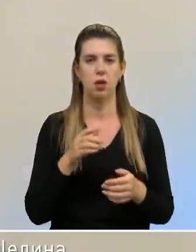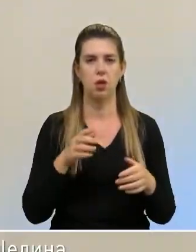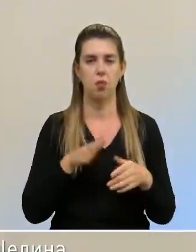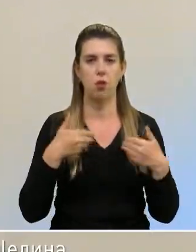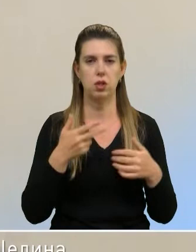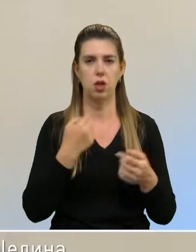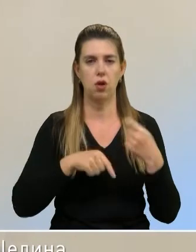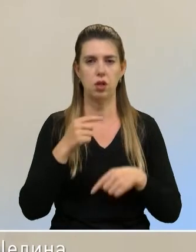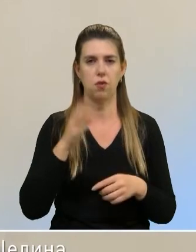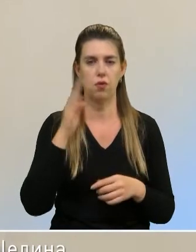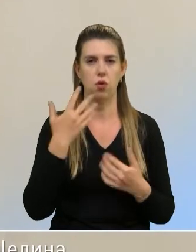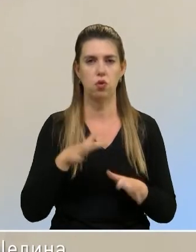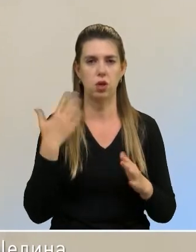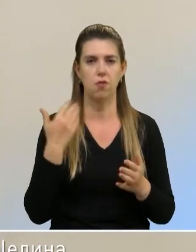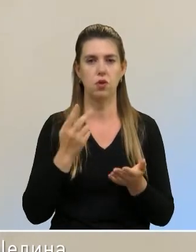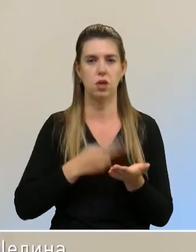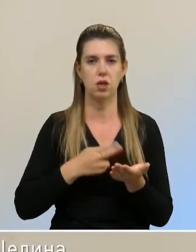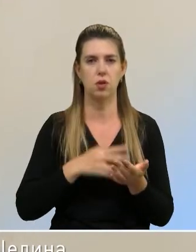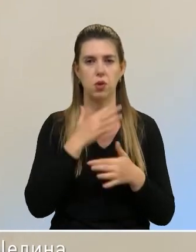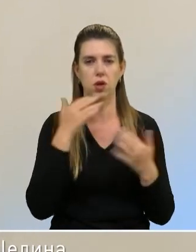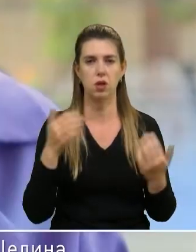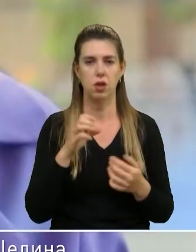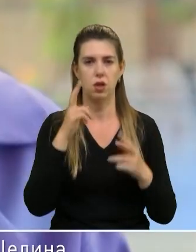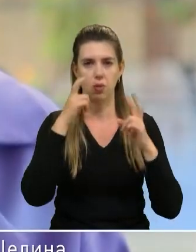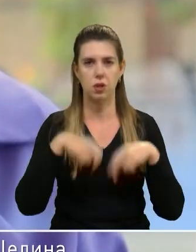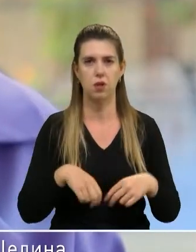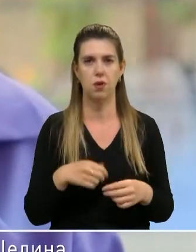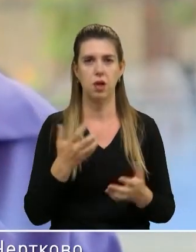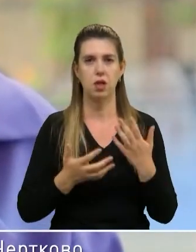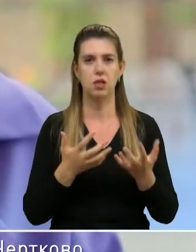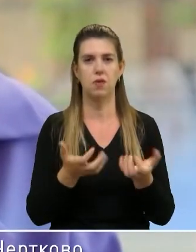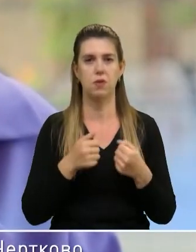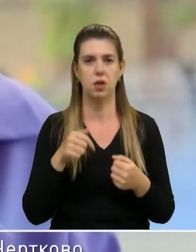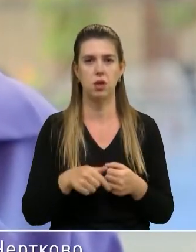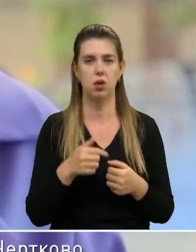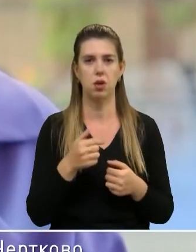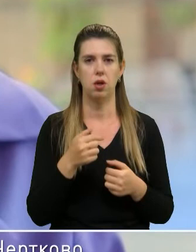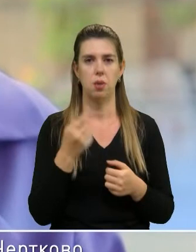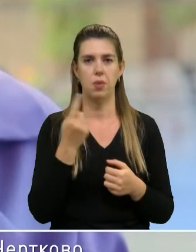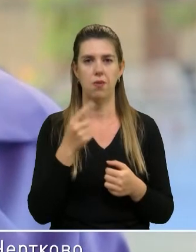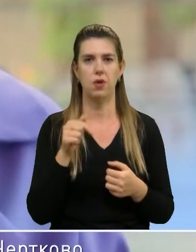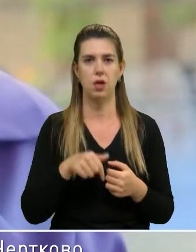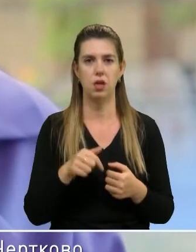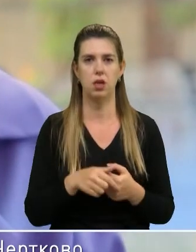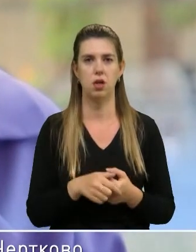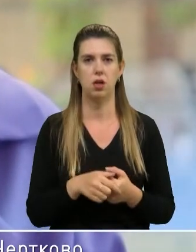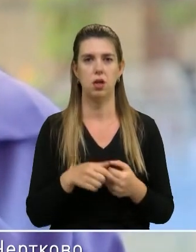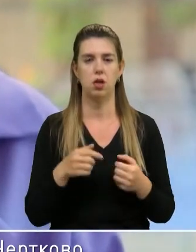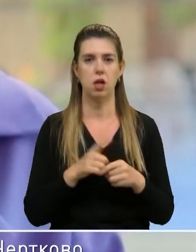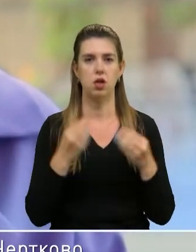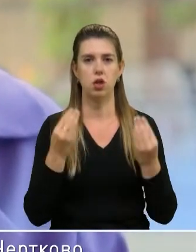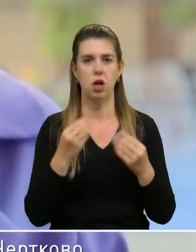для организма человека уже давно доказана многочисленными исследованиями. Если взять топ-5, то первое – это шикарная